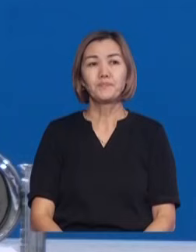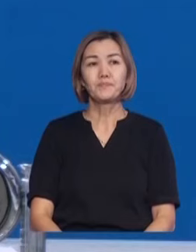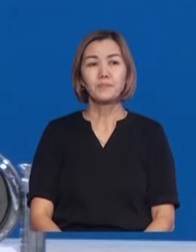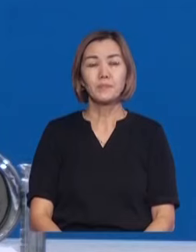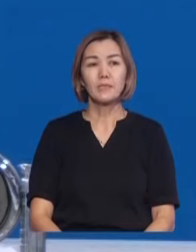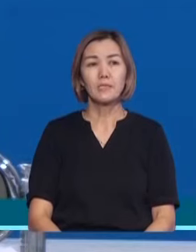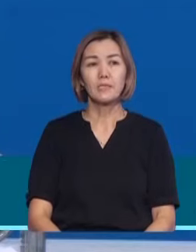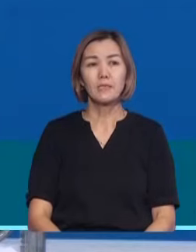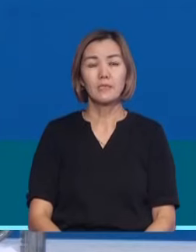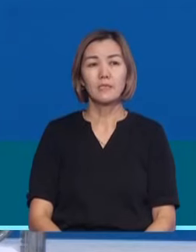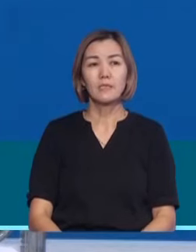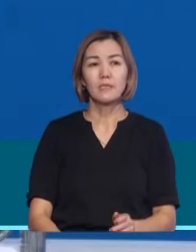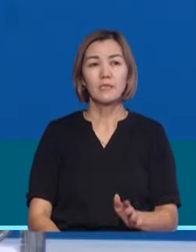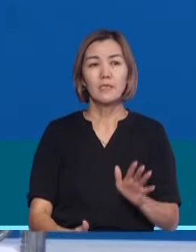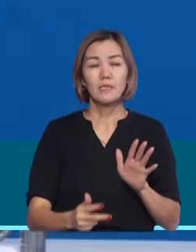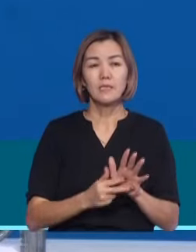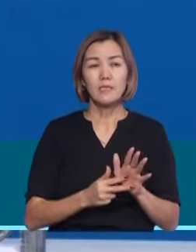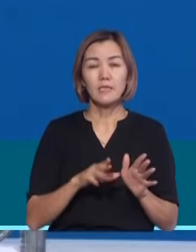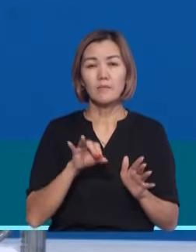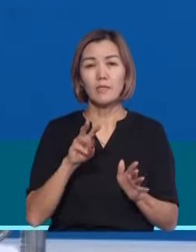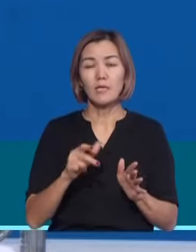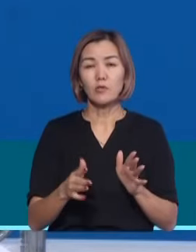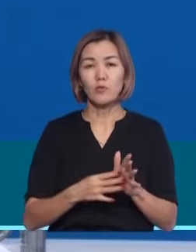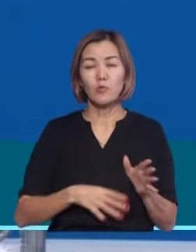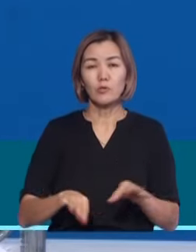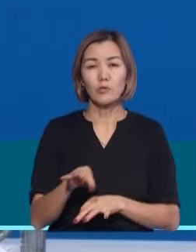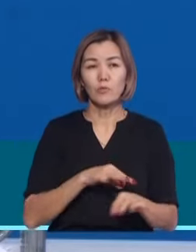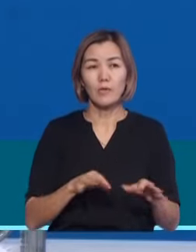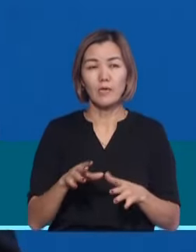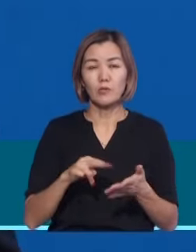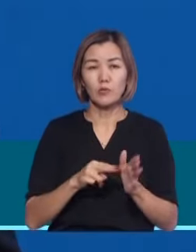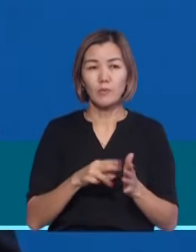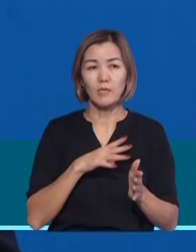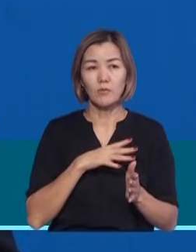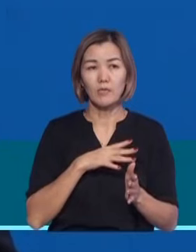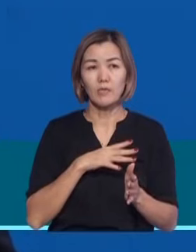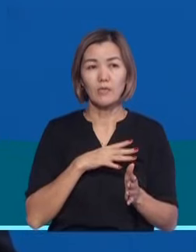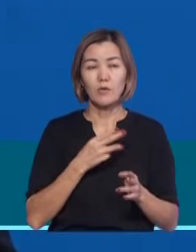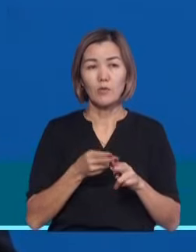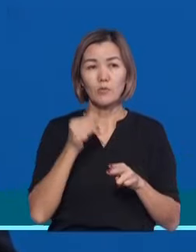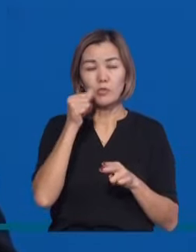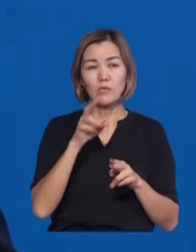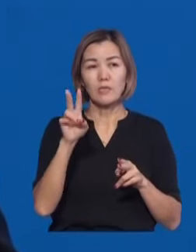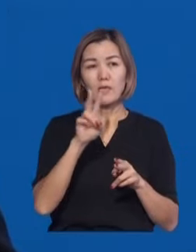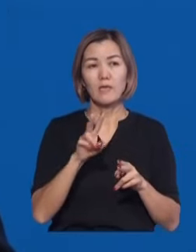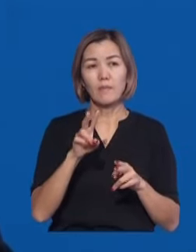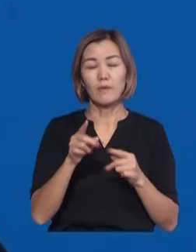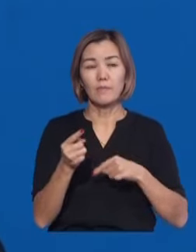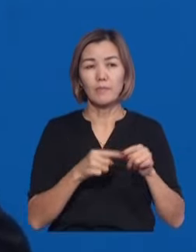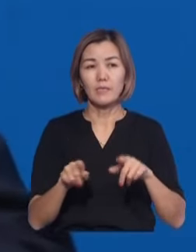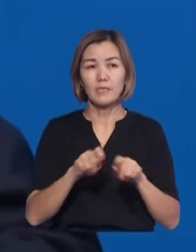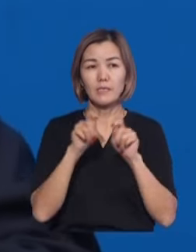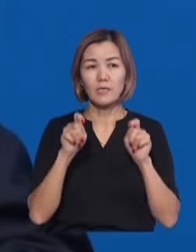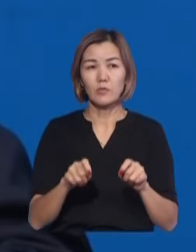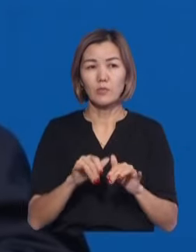8 миллиард теңге 9 инвестициялық жобаны іске қосу жоспарланды. Ағымдағы жылдың қараша айында бизнесті ашуға